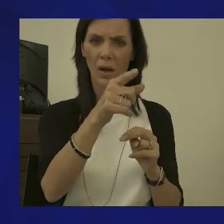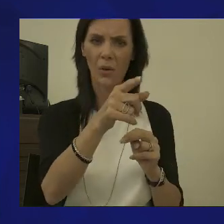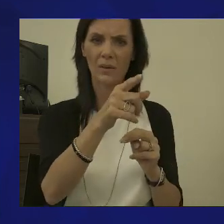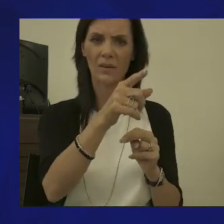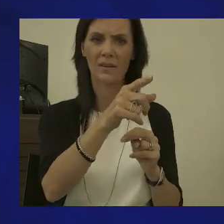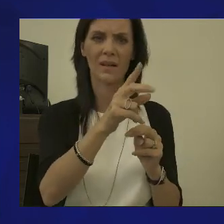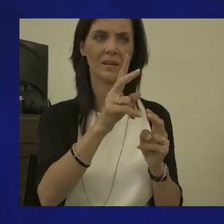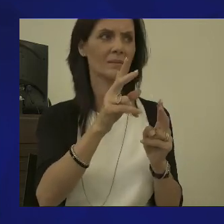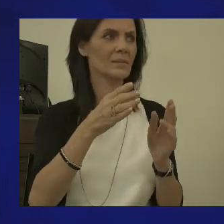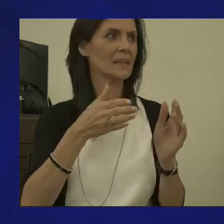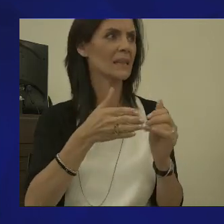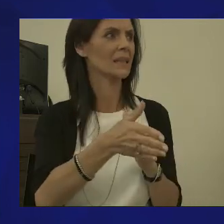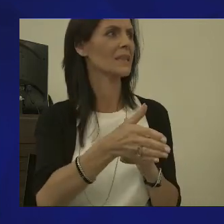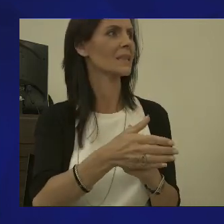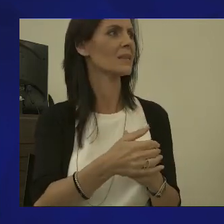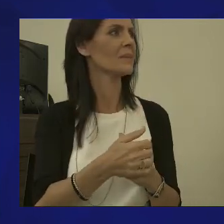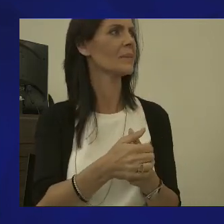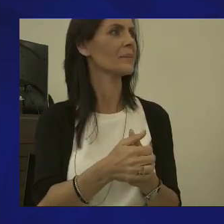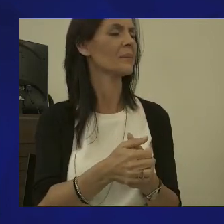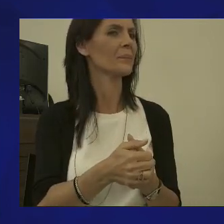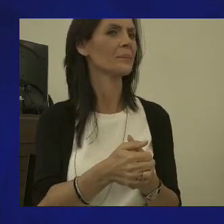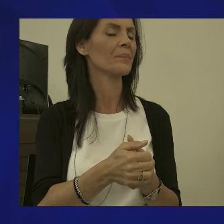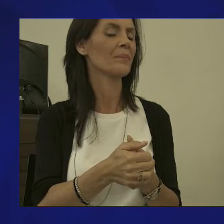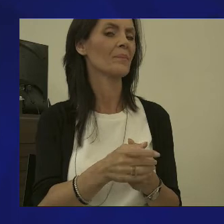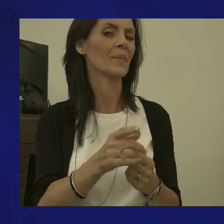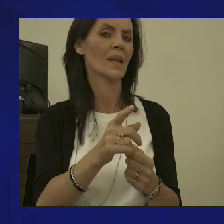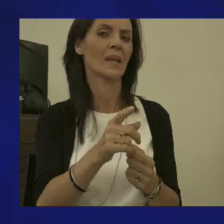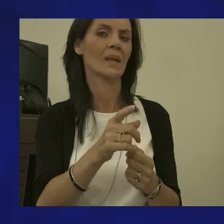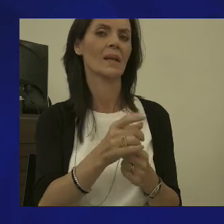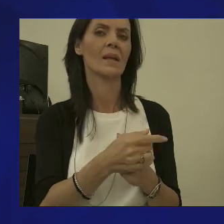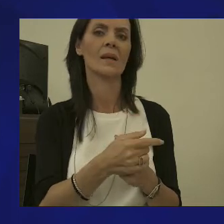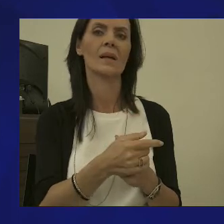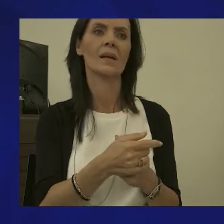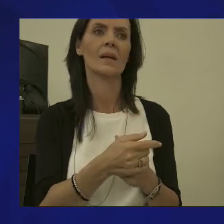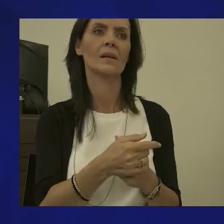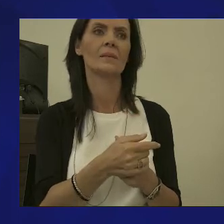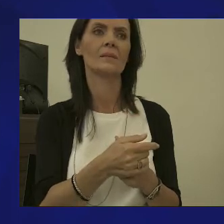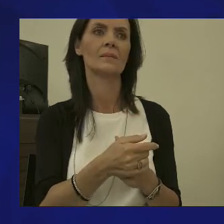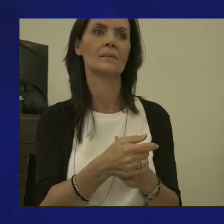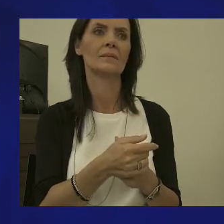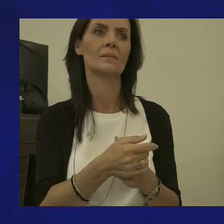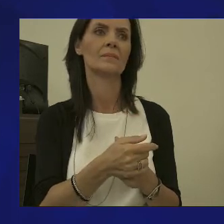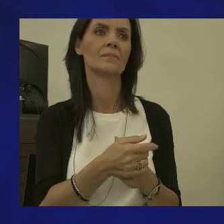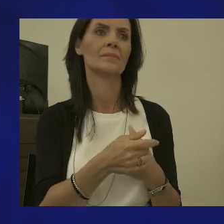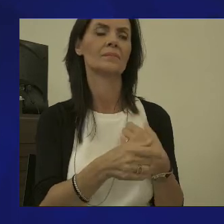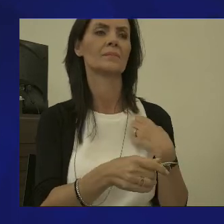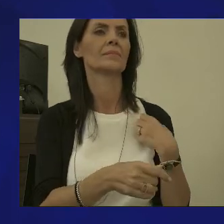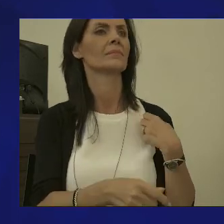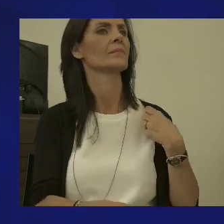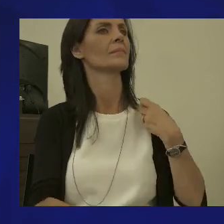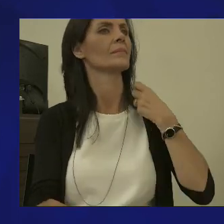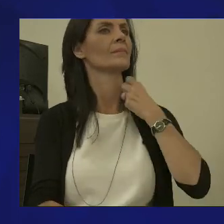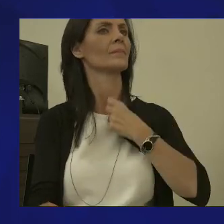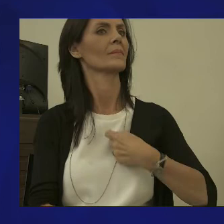הזו שמראה את הכניסה לחניון? המשמעות של ה... המדרגות השבורות ש... כן, זה,